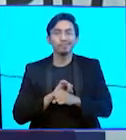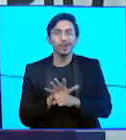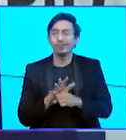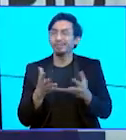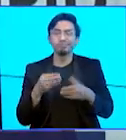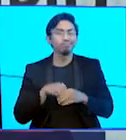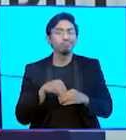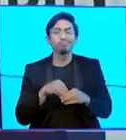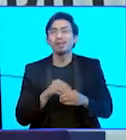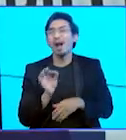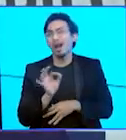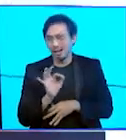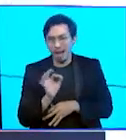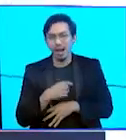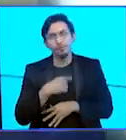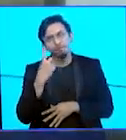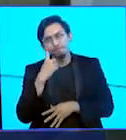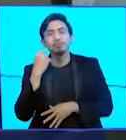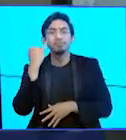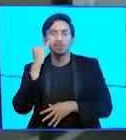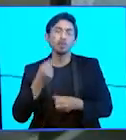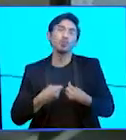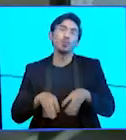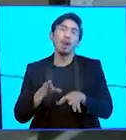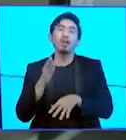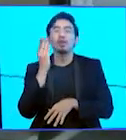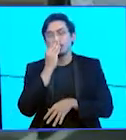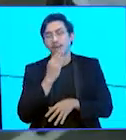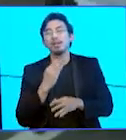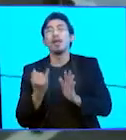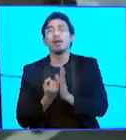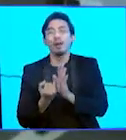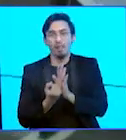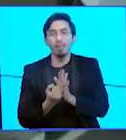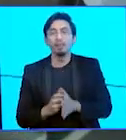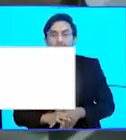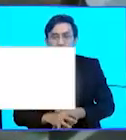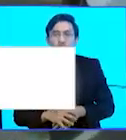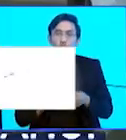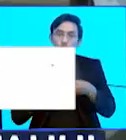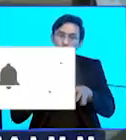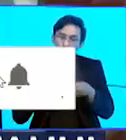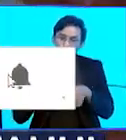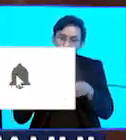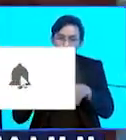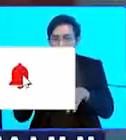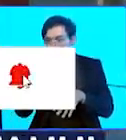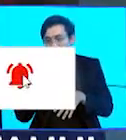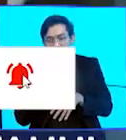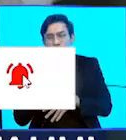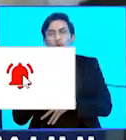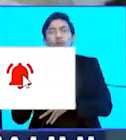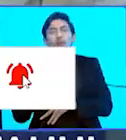ini? Nggak juga, jadilah untuk keseharian. Pelaku mengaku sudah 1 tahun menjual kosmetik ilegal. Kosmetik